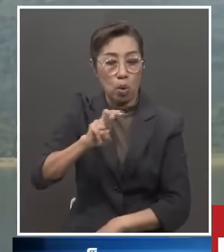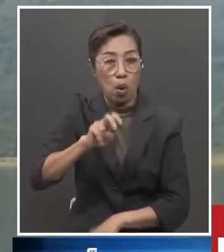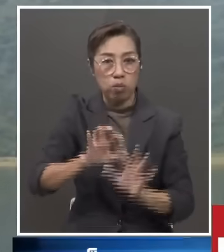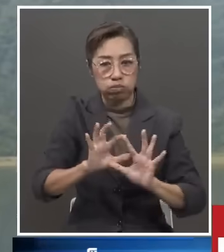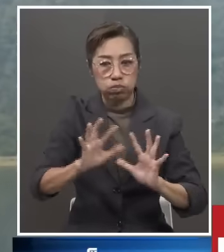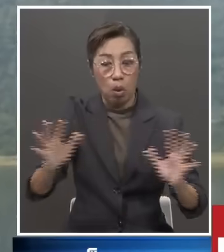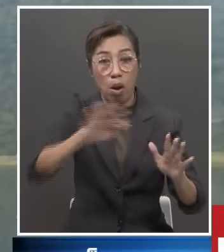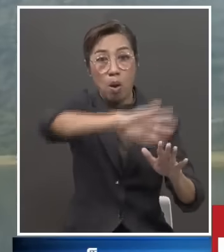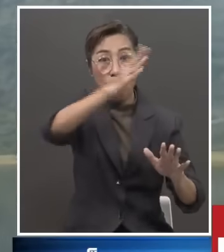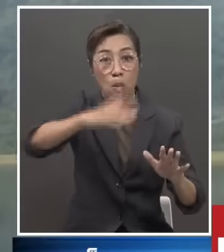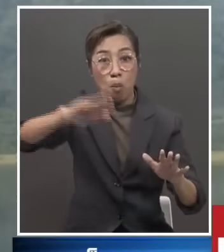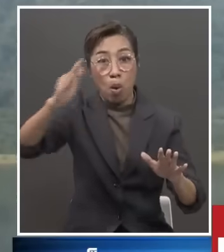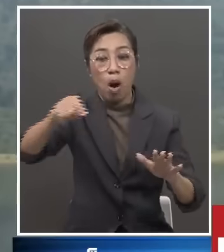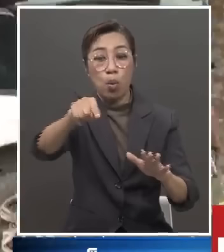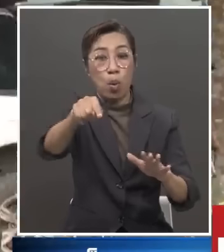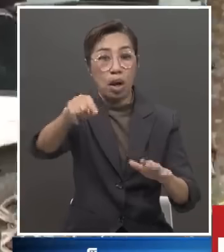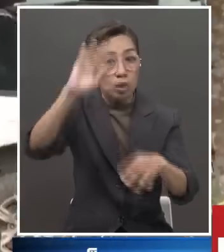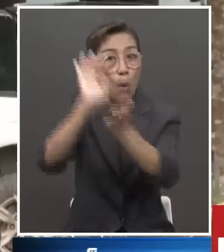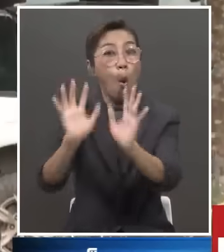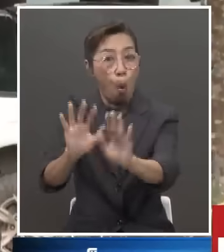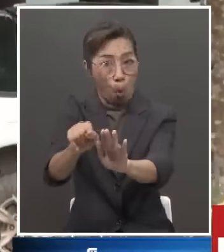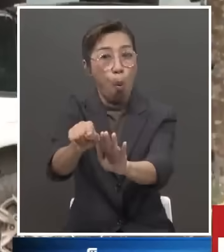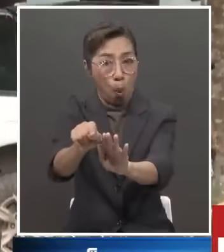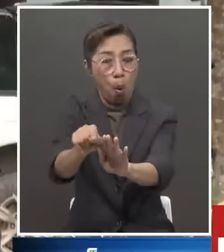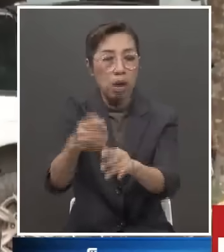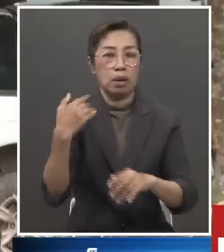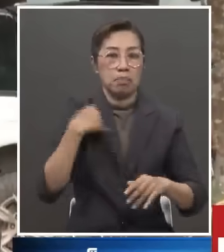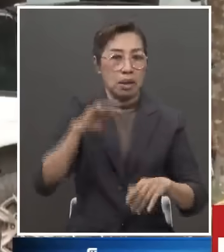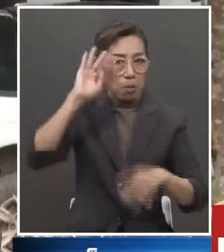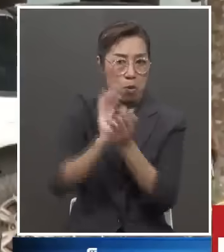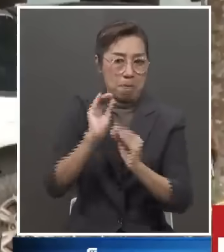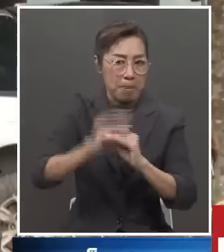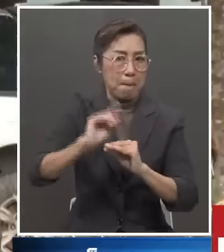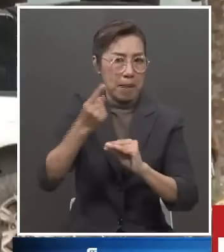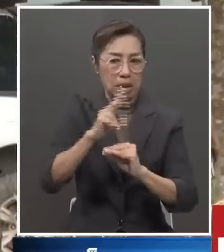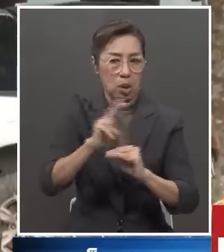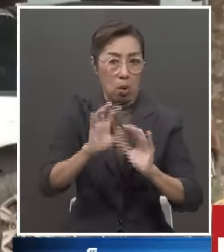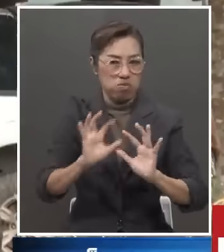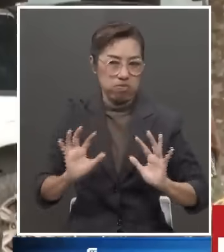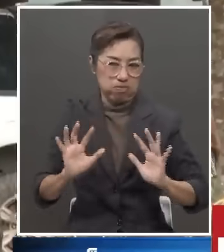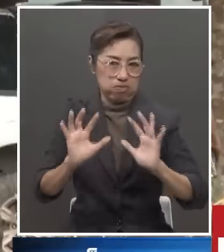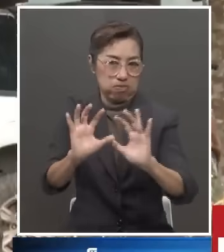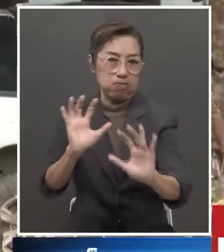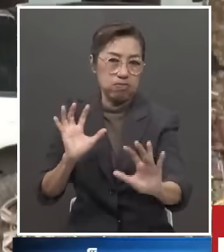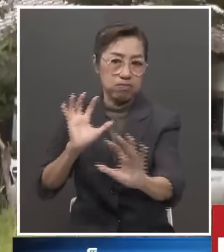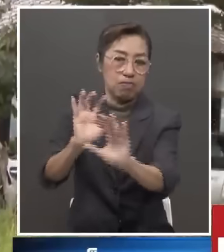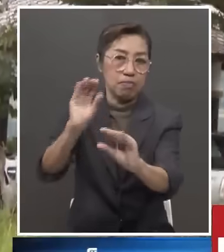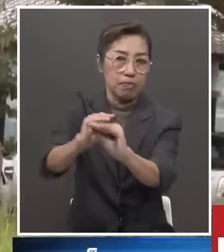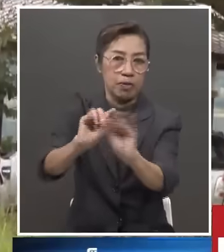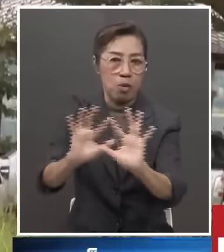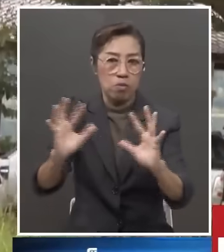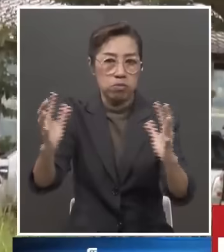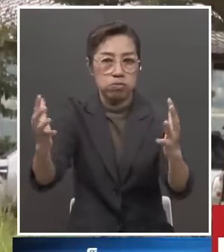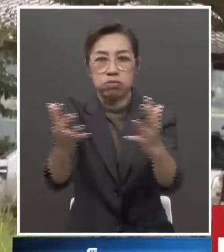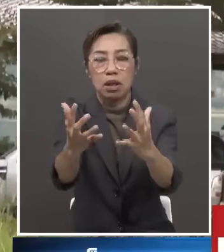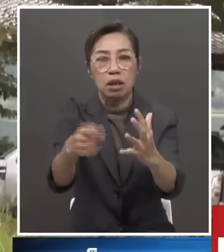กำลังขึ้นไปสมทบเจ้าหน้าที่ซึ่งมีการปักหลักอยู่บนเทือกเขาบรรทัดเพื่อกระชับพื้นที่และปิดกั้นเส้นทางการหลบหนีให้เหลือ